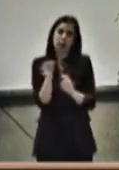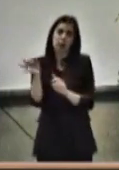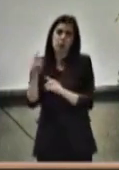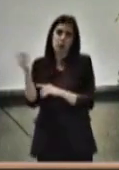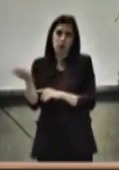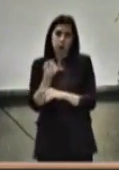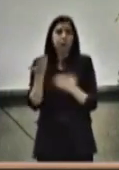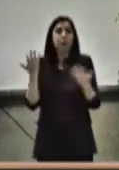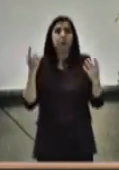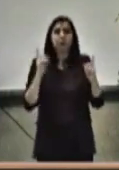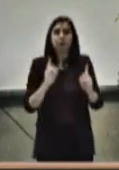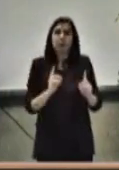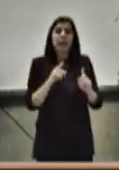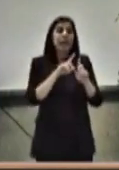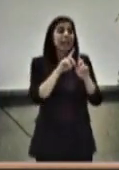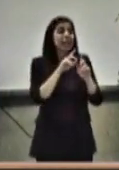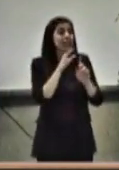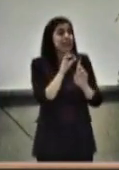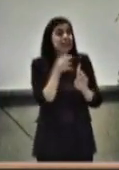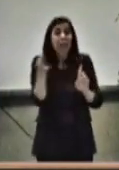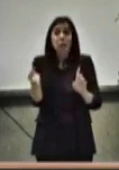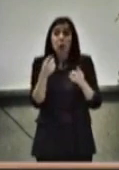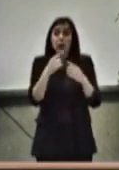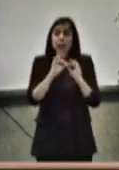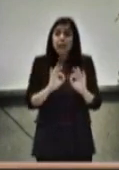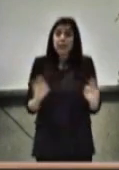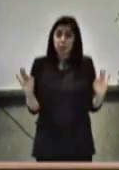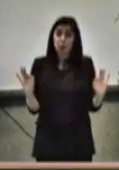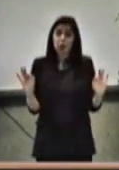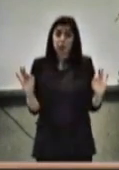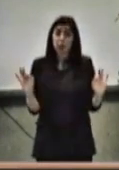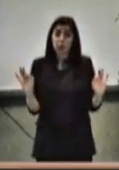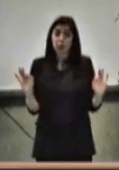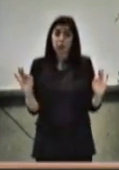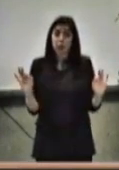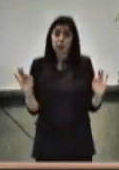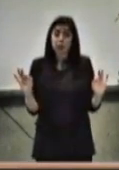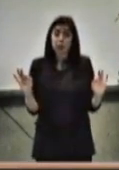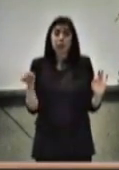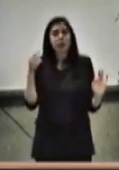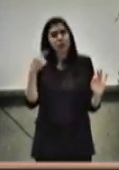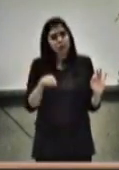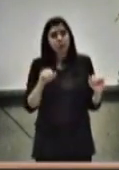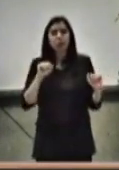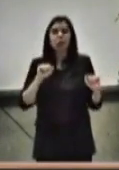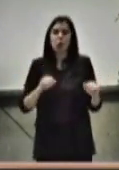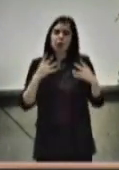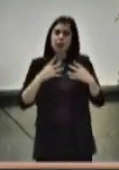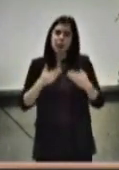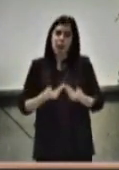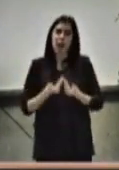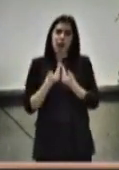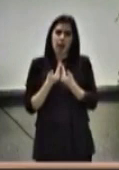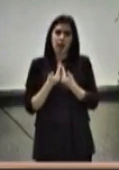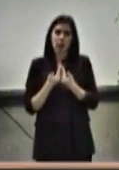la disponibilità dei test certamente potrà essere, e parliamo dei tamponi, potrà essere un sistema che ci